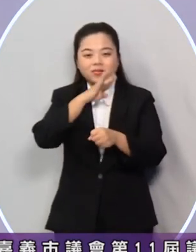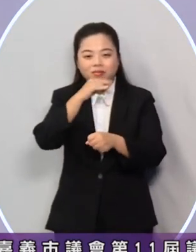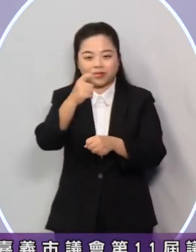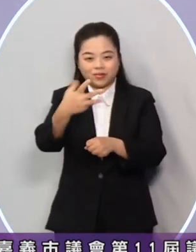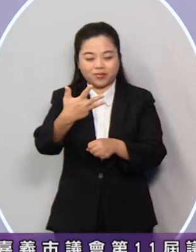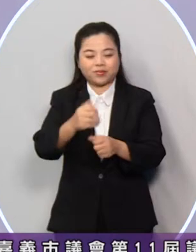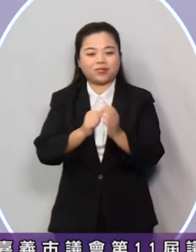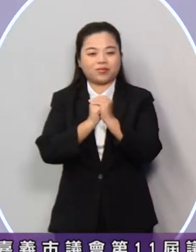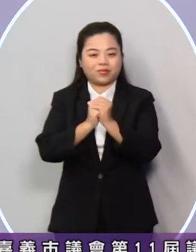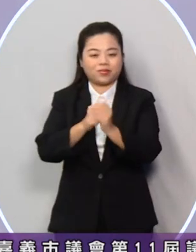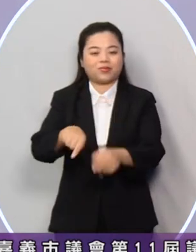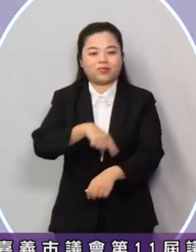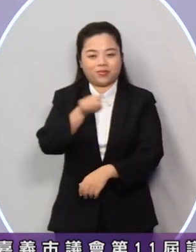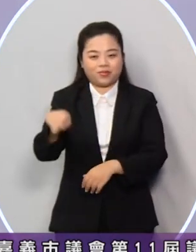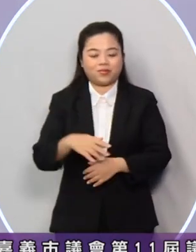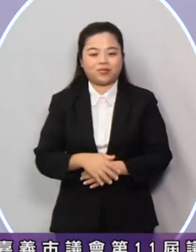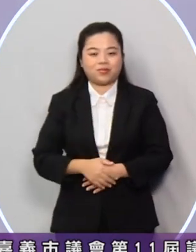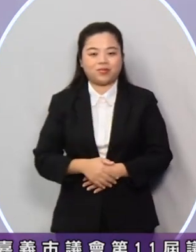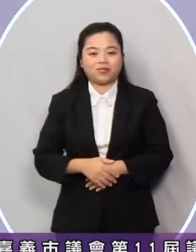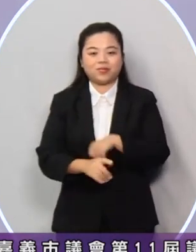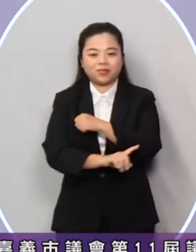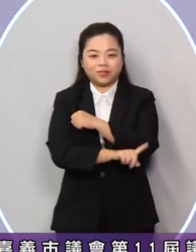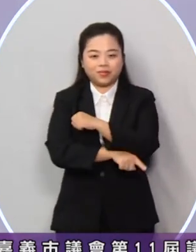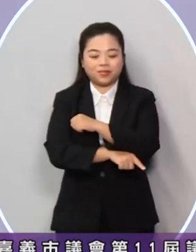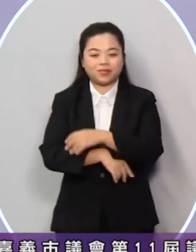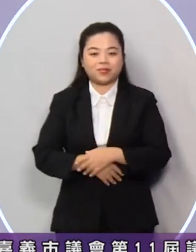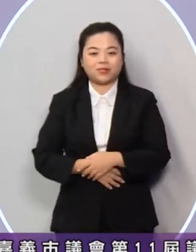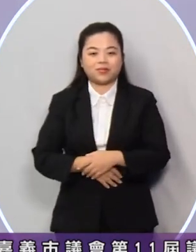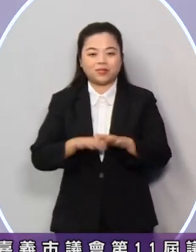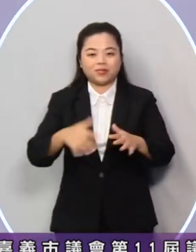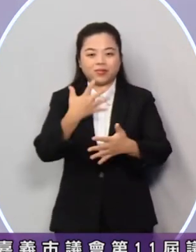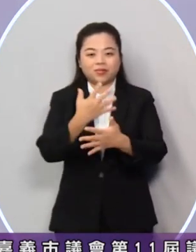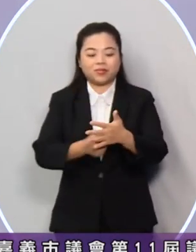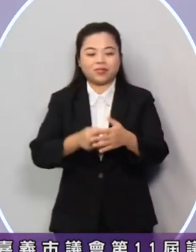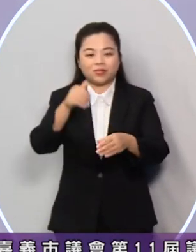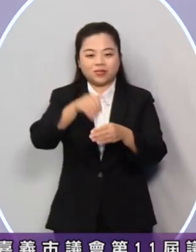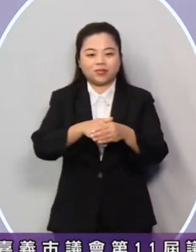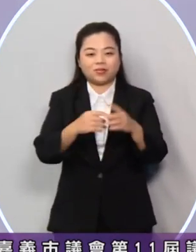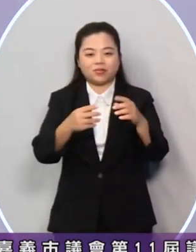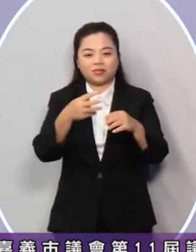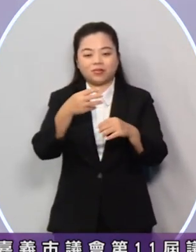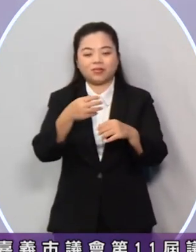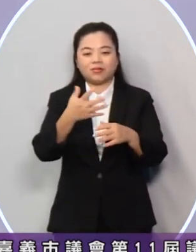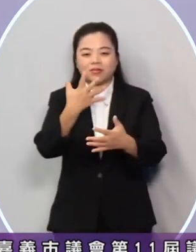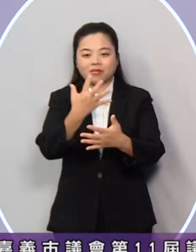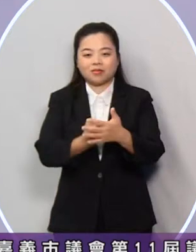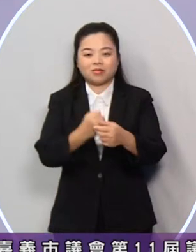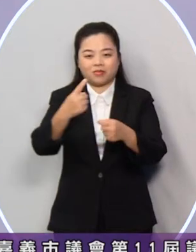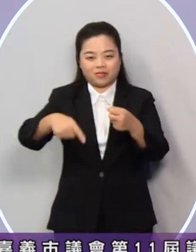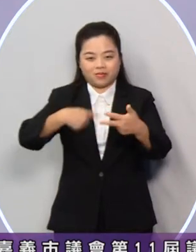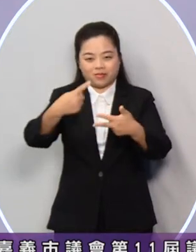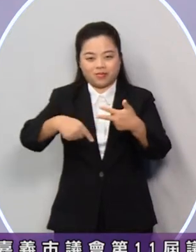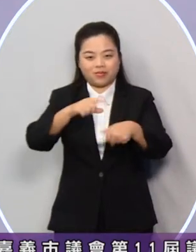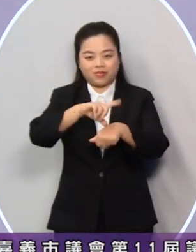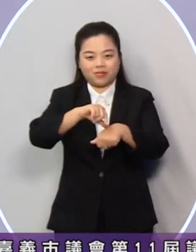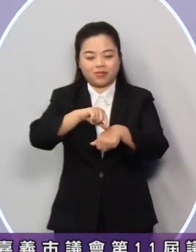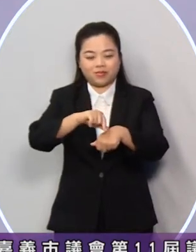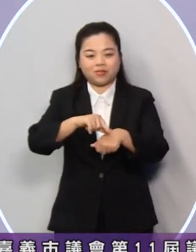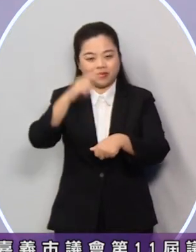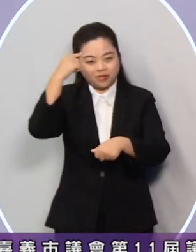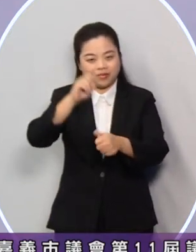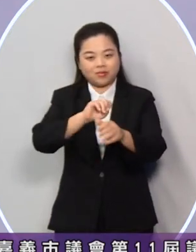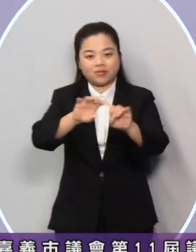轻人的祝福。最后，现在剩下投票日只剩下1个礼拜的时间，想告诉大